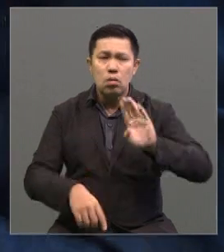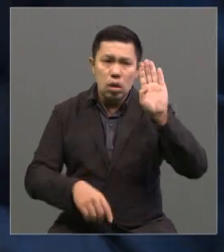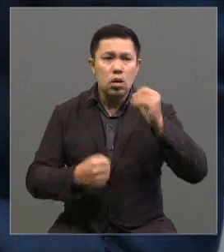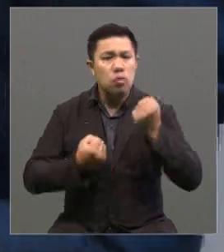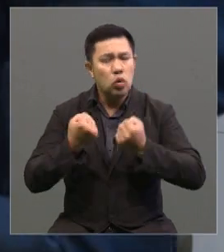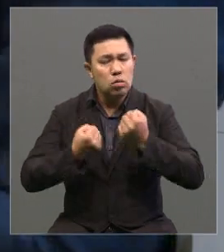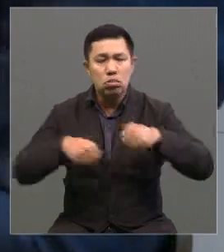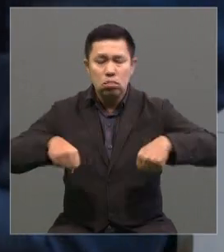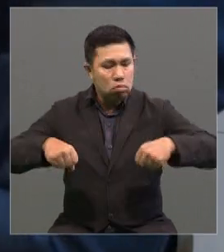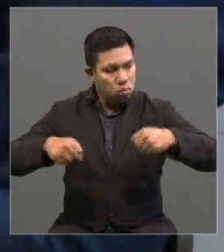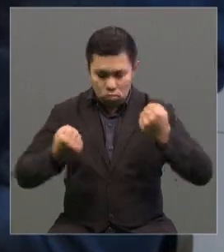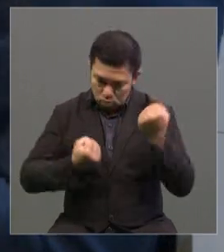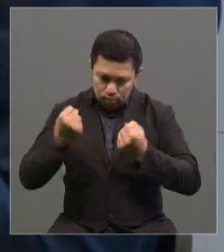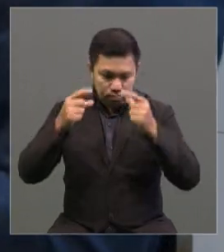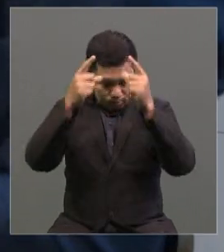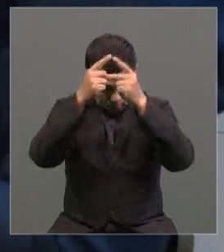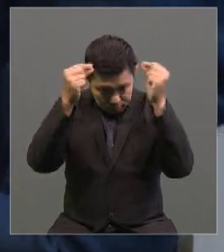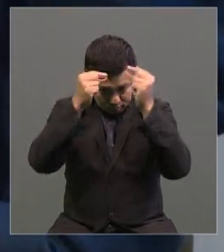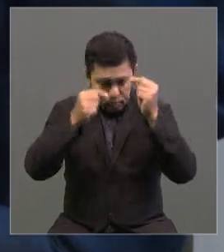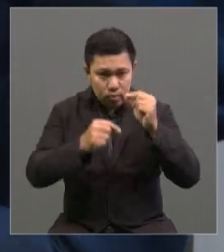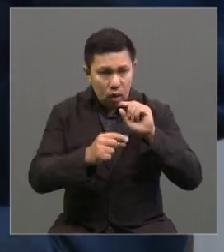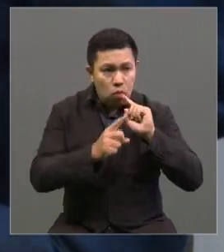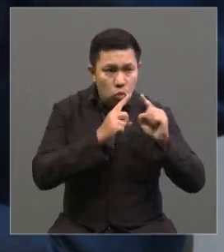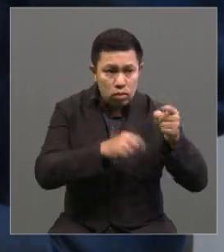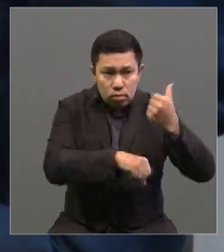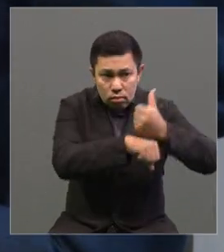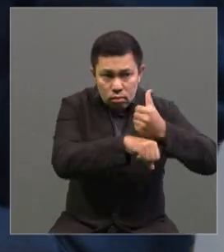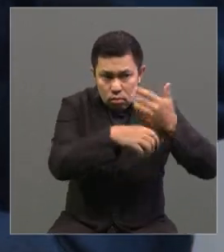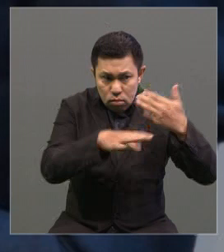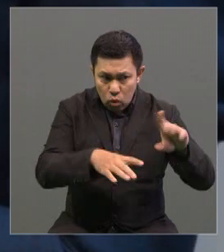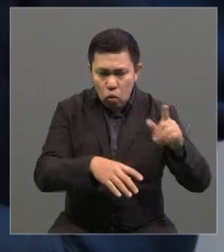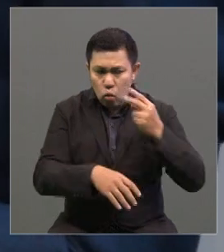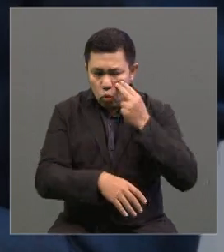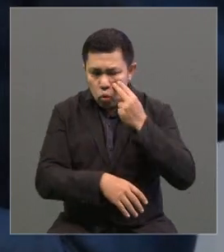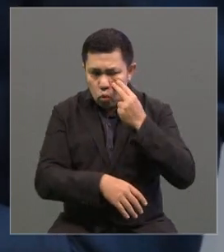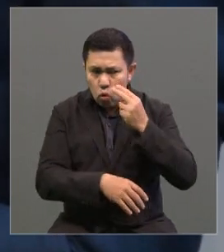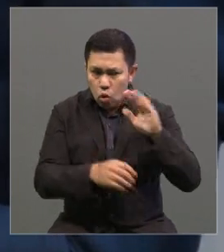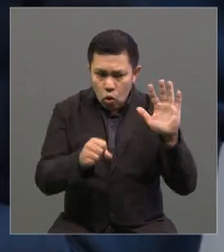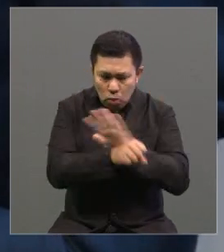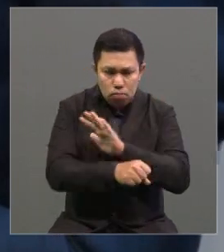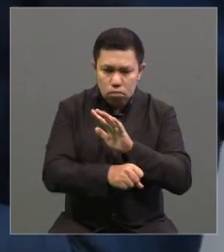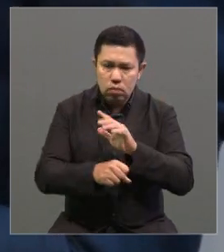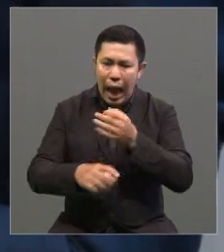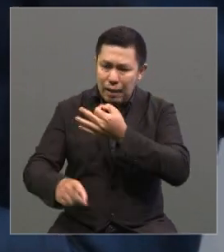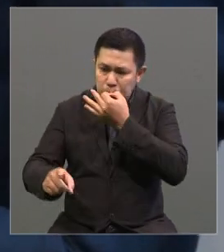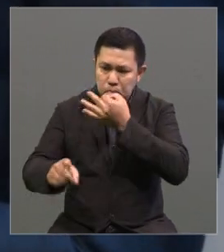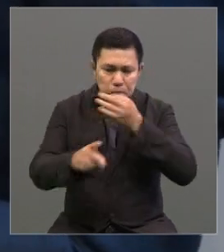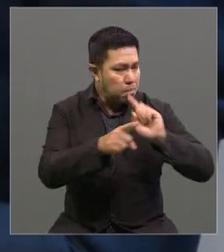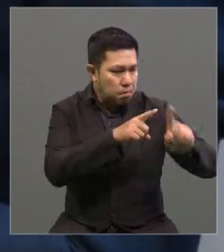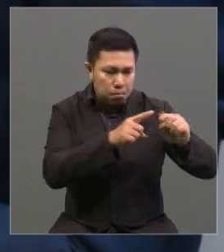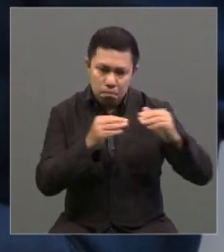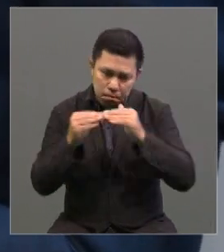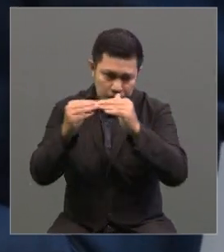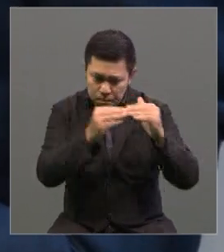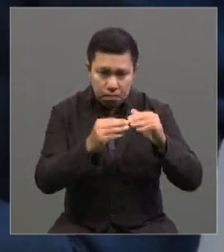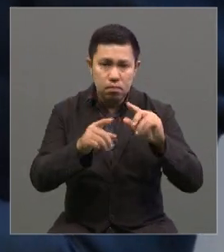กันซึ่งผมเรียนท่านรัฐมนตรีไปเมื่อกี้เราต้องดูให้ครบทุกภาคส่วนไม่ว่